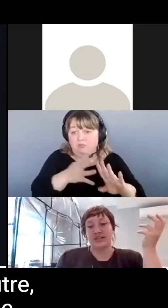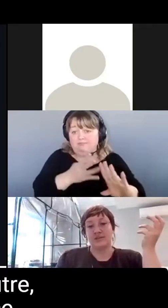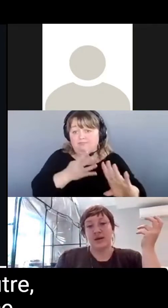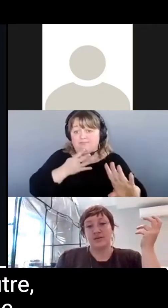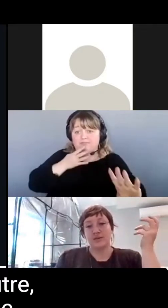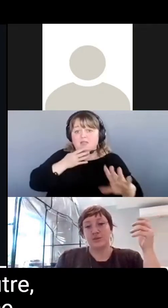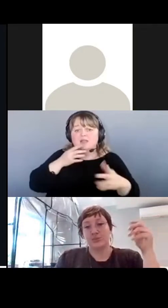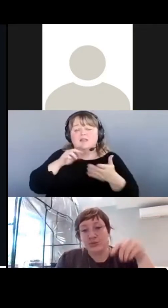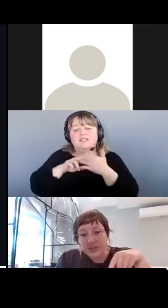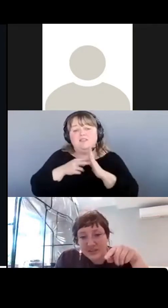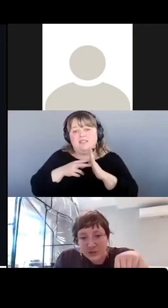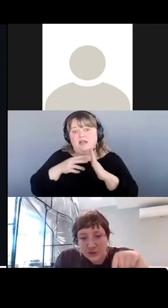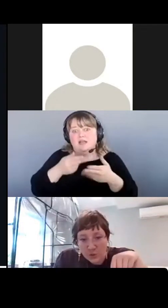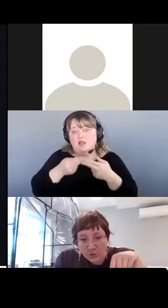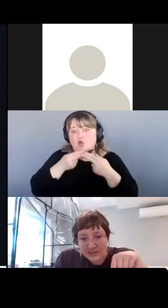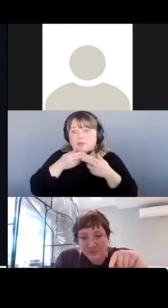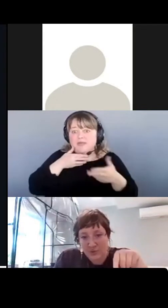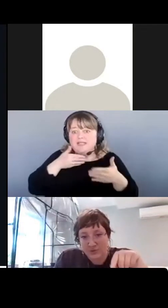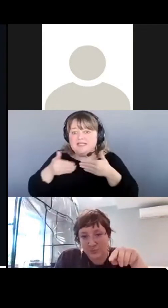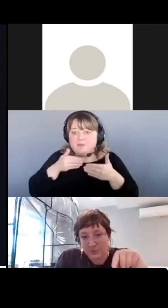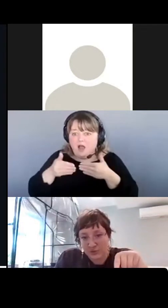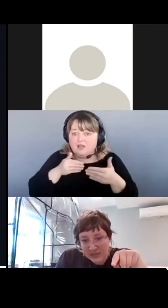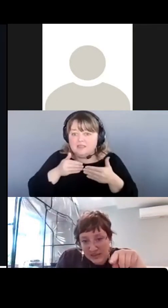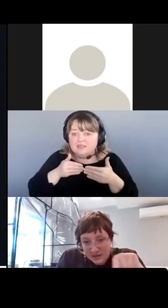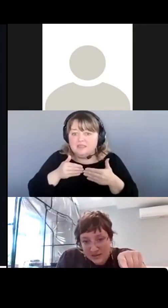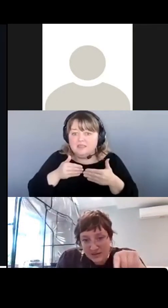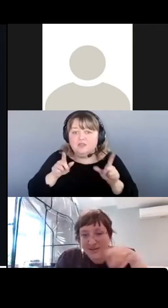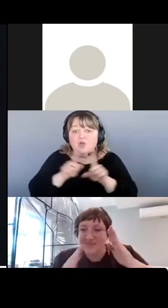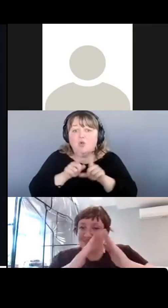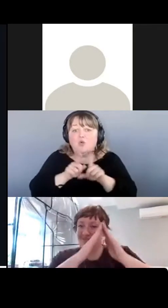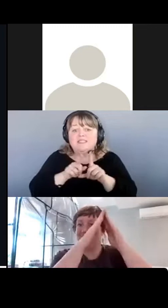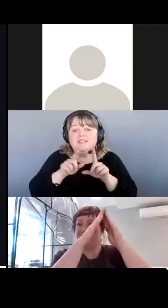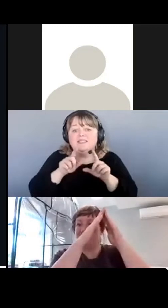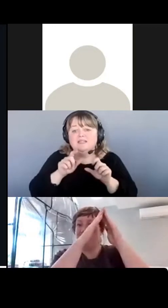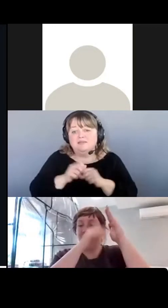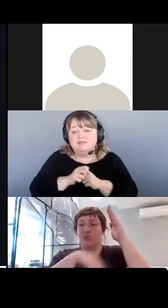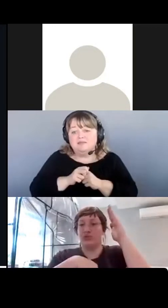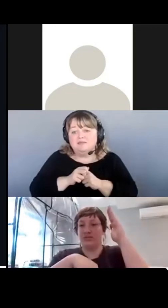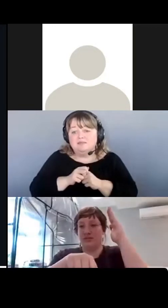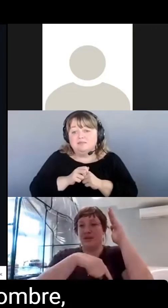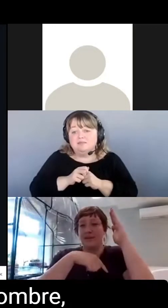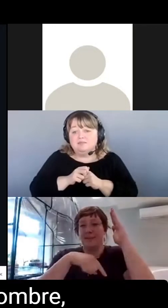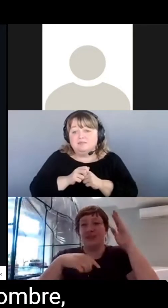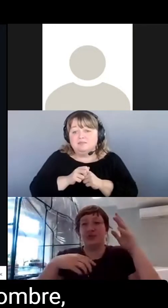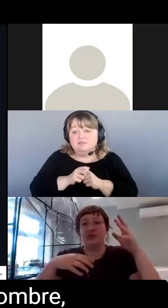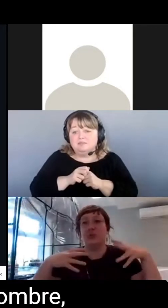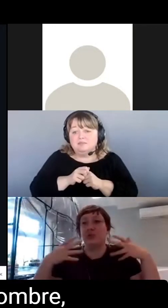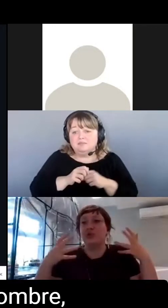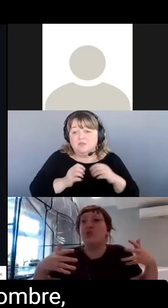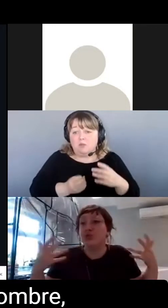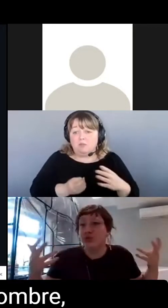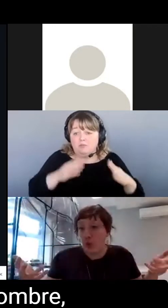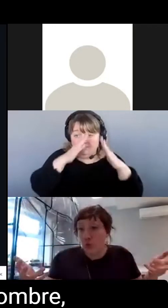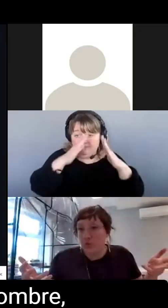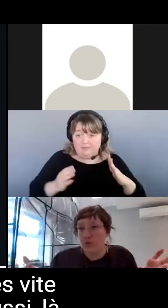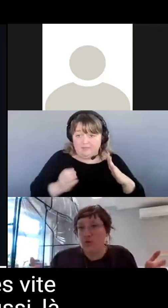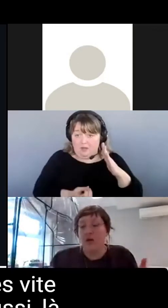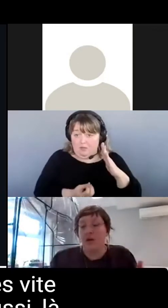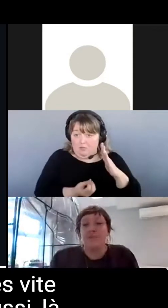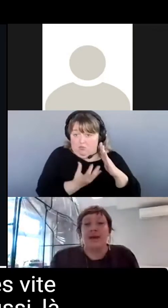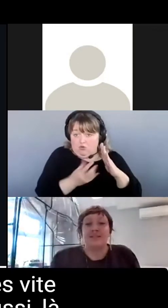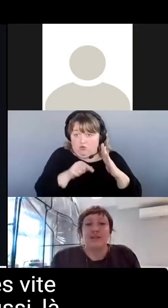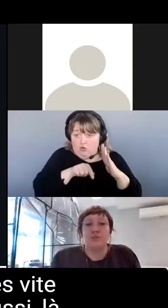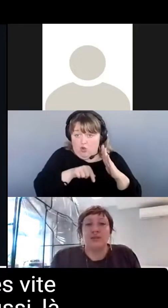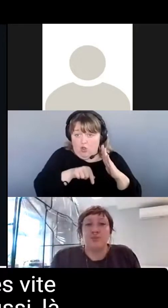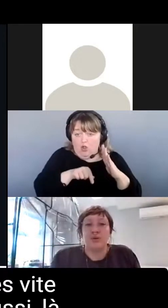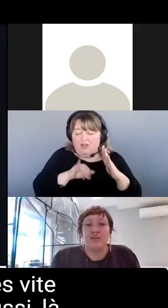encore de l'espace. Puis, il y a des choses qui peuvent pousser entre, des choses qui ont besoin de plus d'ombre.